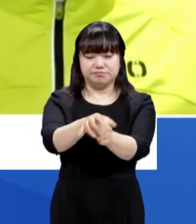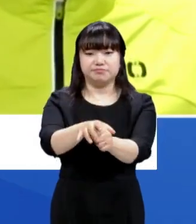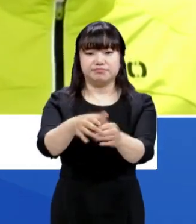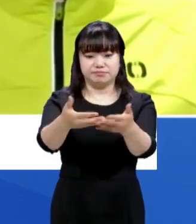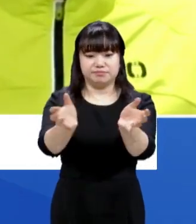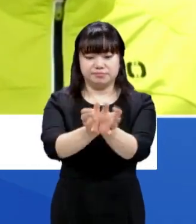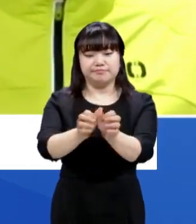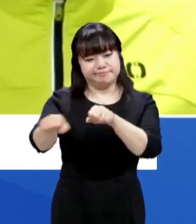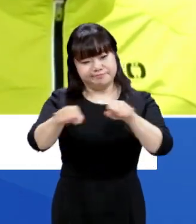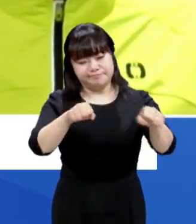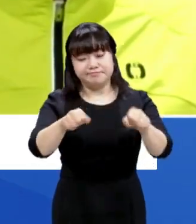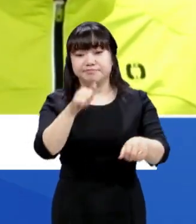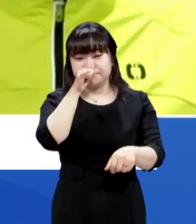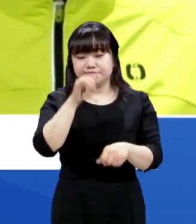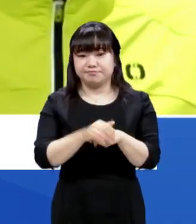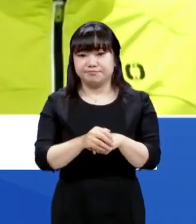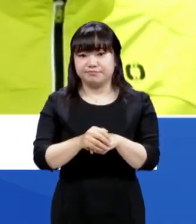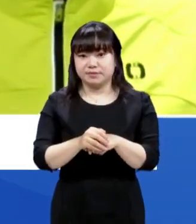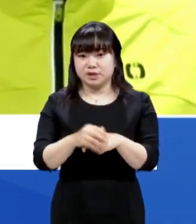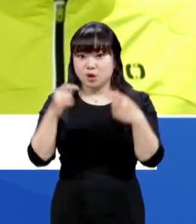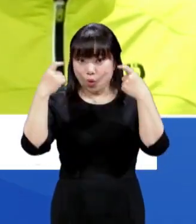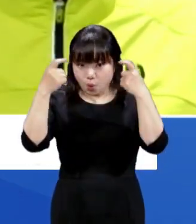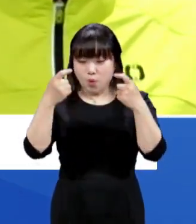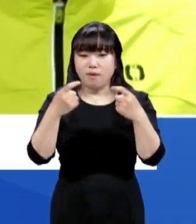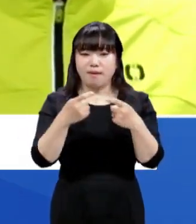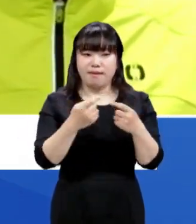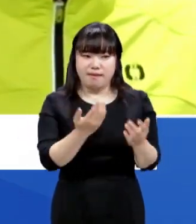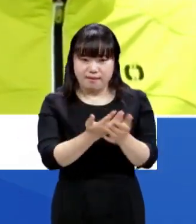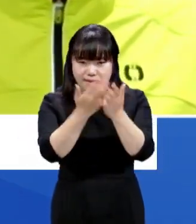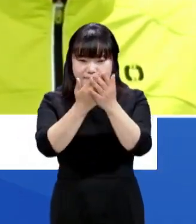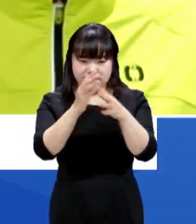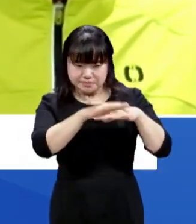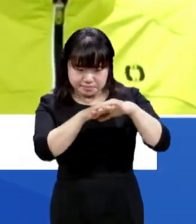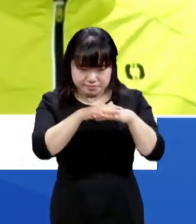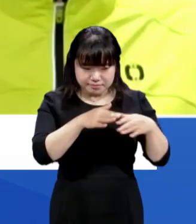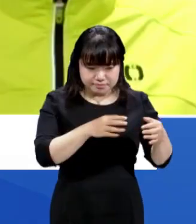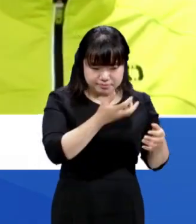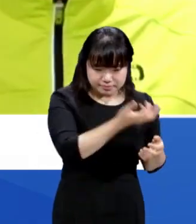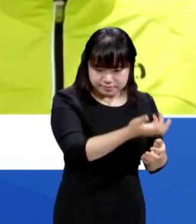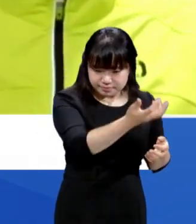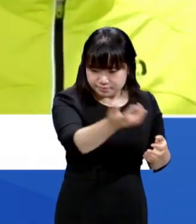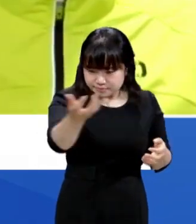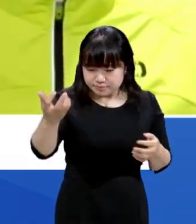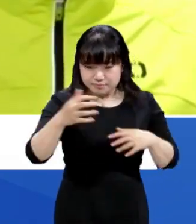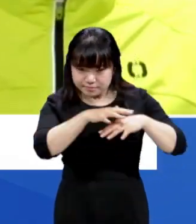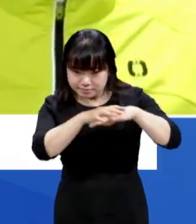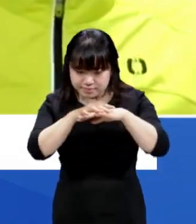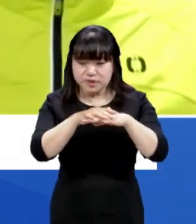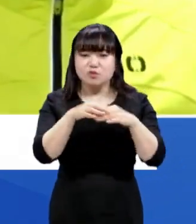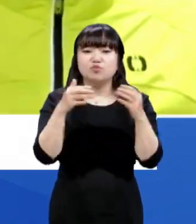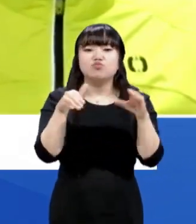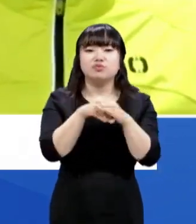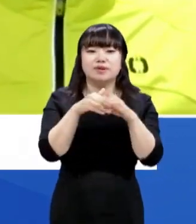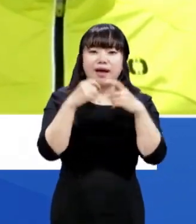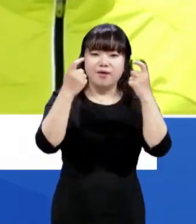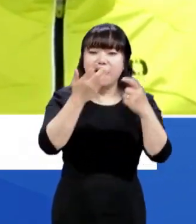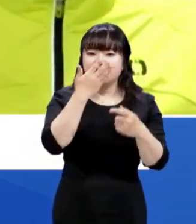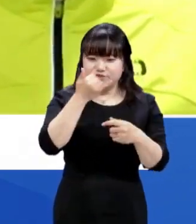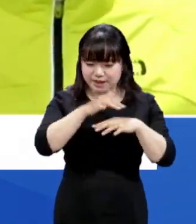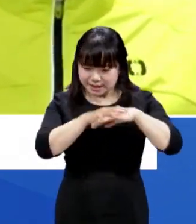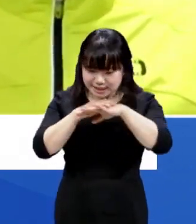사업으로 해서 성동고 의 관광진흥 로드 뱀이 광성 될 것으로 보입니다 또한 어